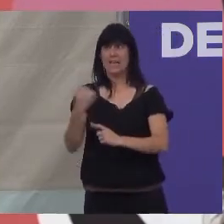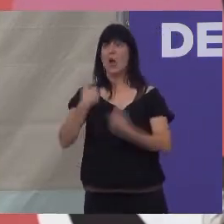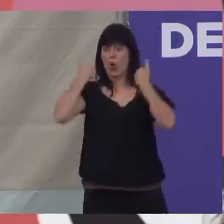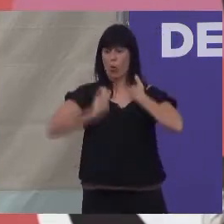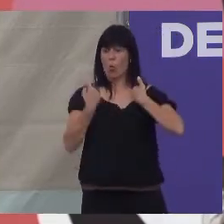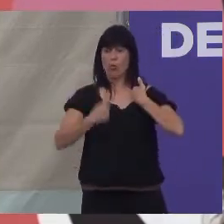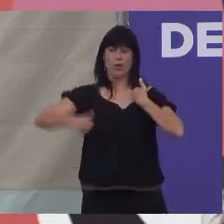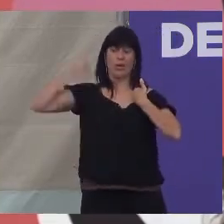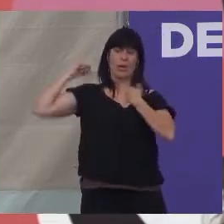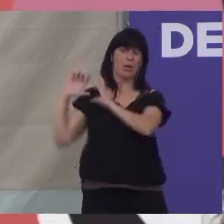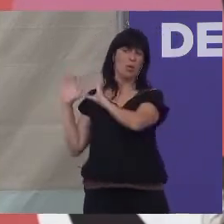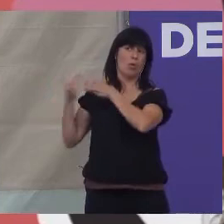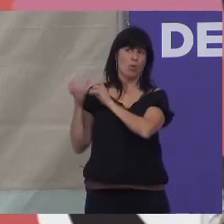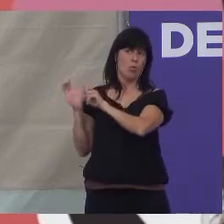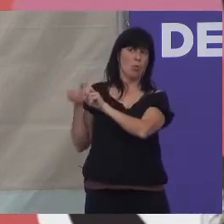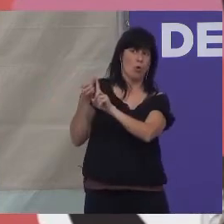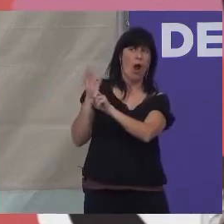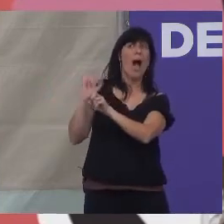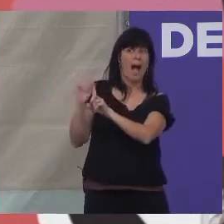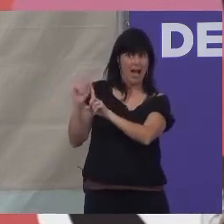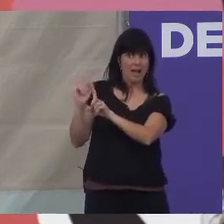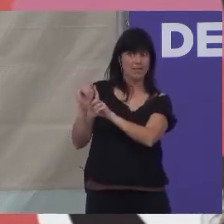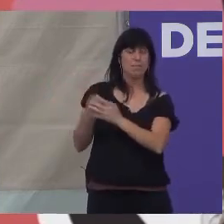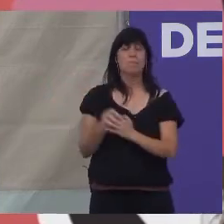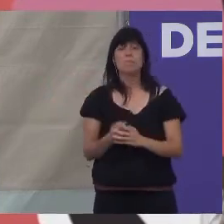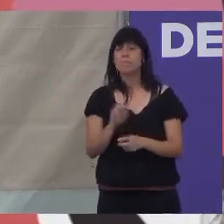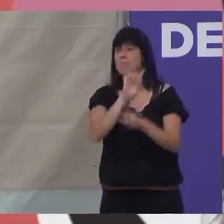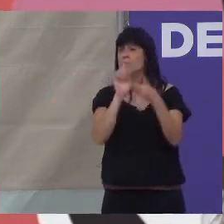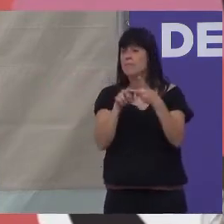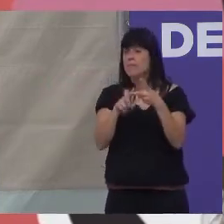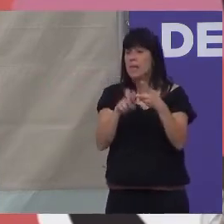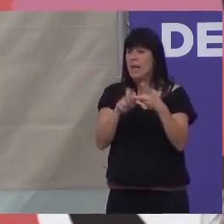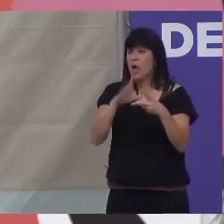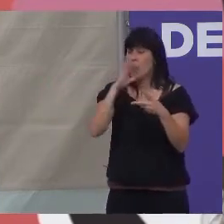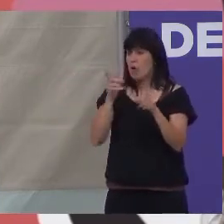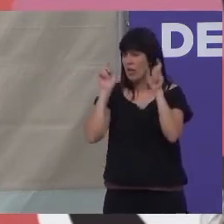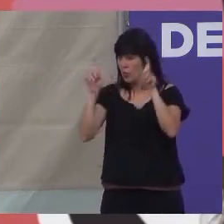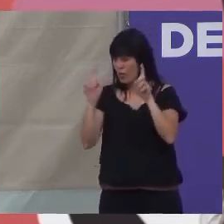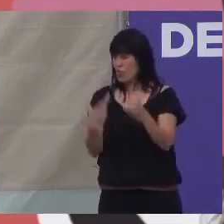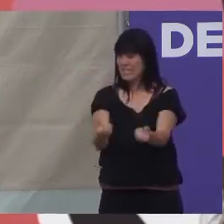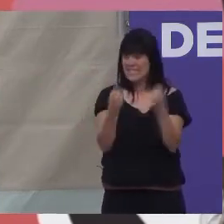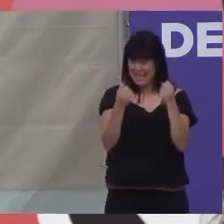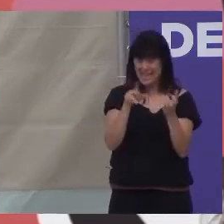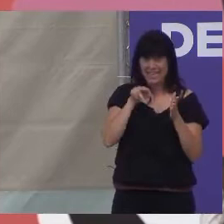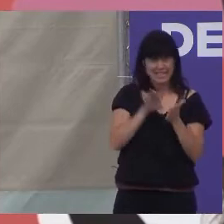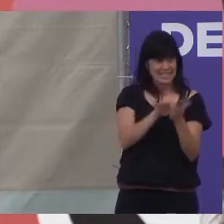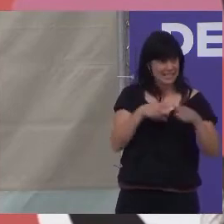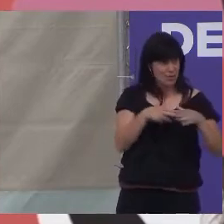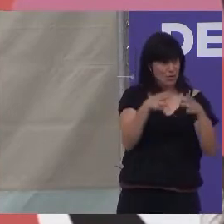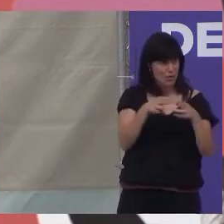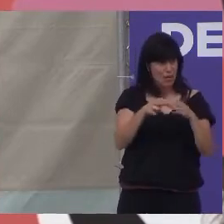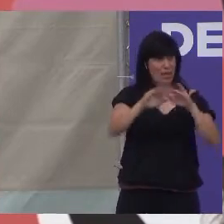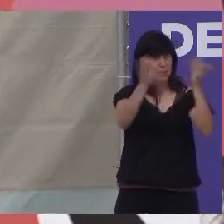conjunt, i al cercle se deuen. La segona, perquè l'educació, la sanitat, els serveis socials, el món